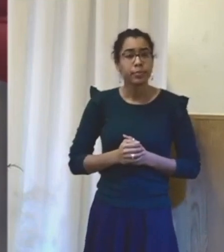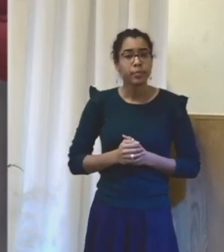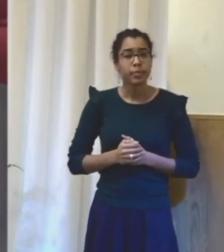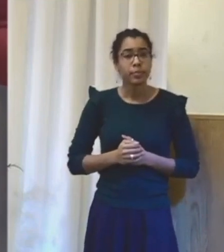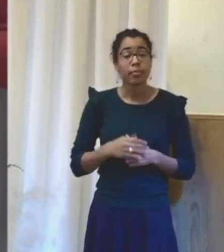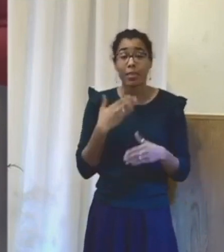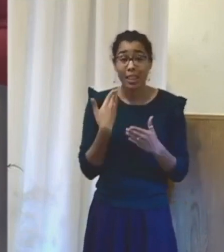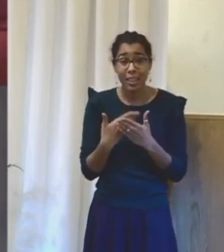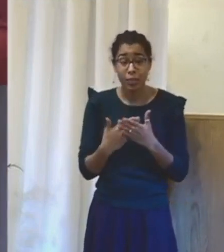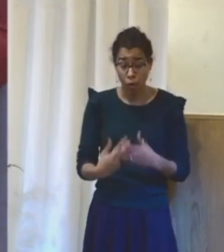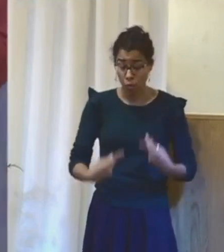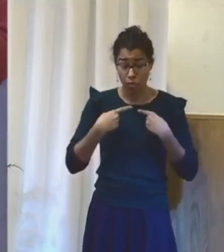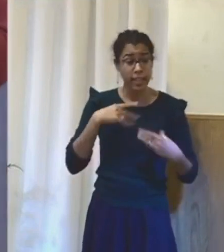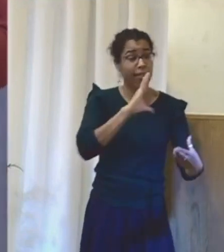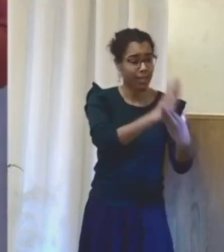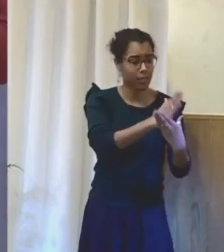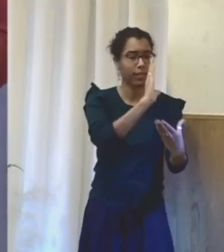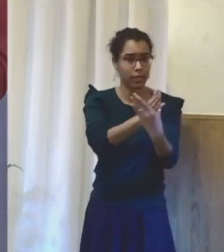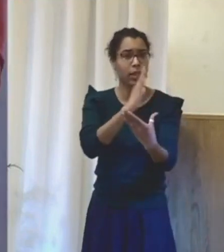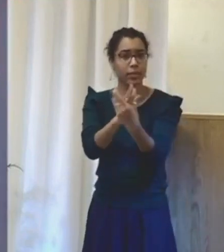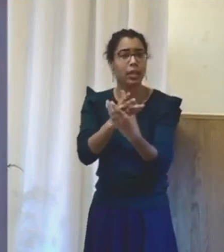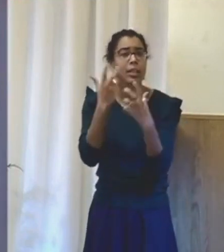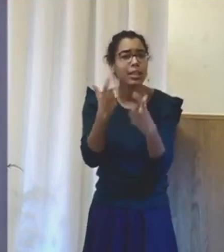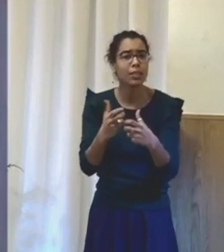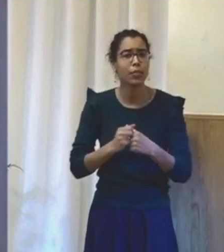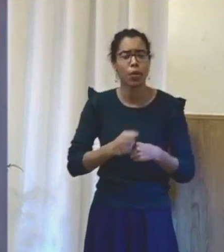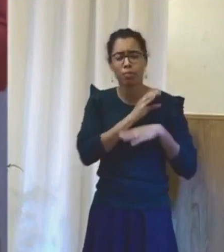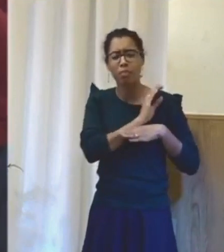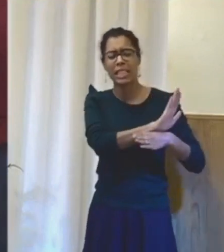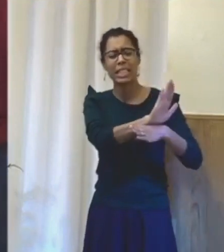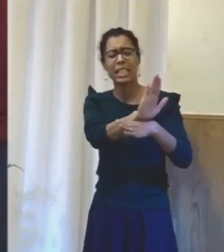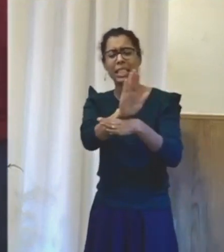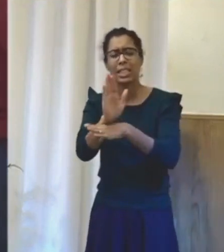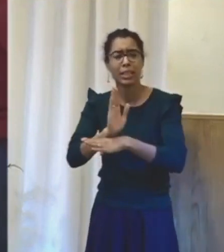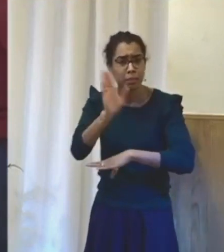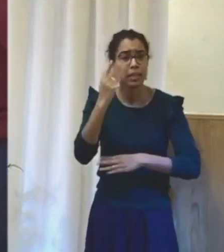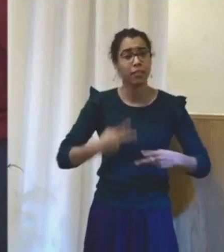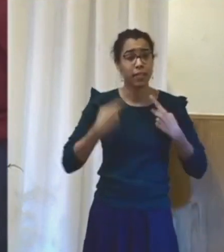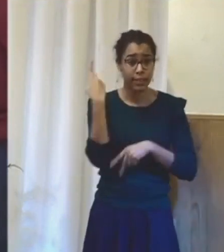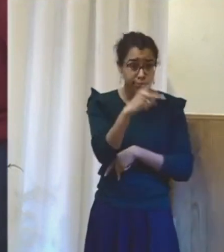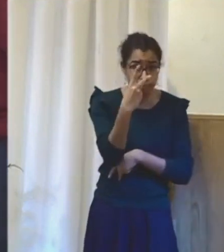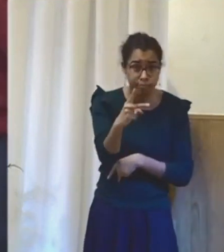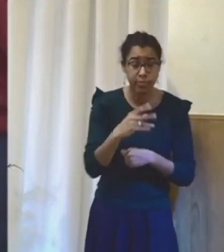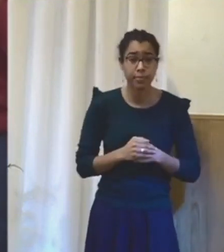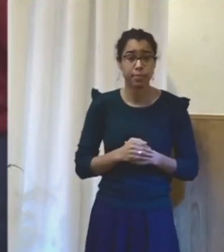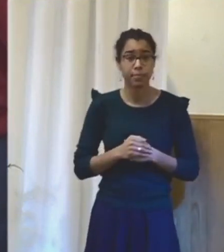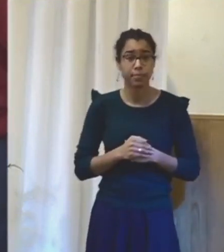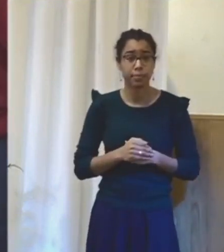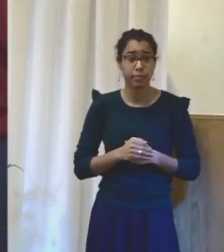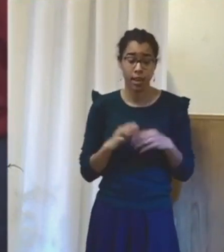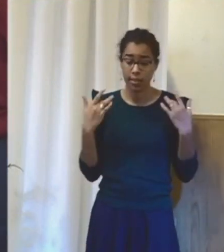Il veut intervenir dans notre vie. Il veut se manifester dans notre vie. Ne négligez